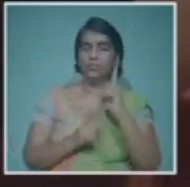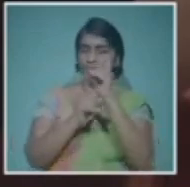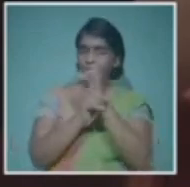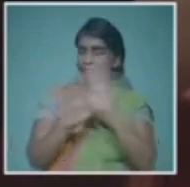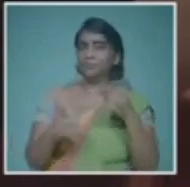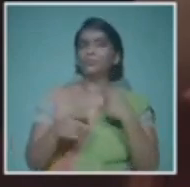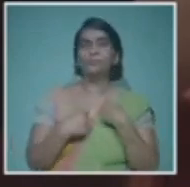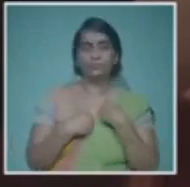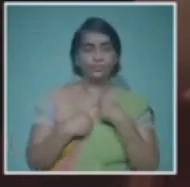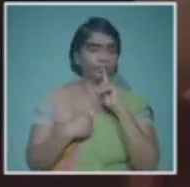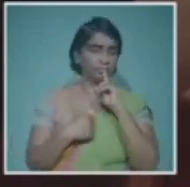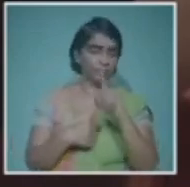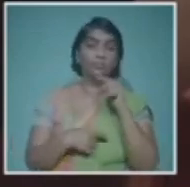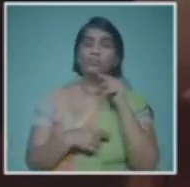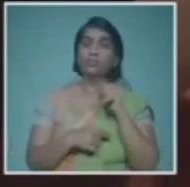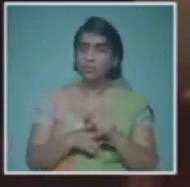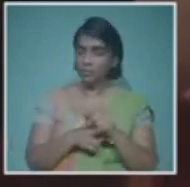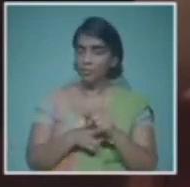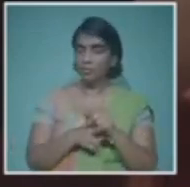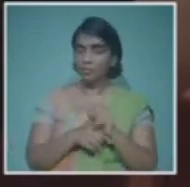දෙයයි. එය